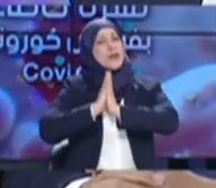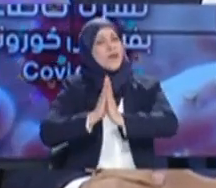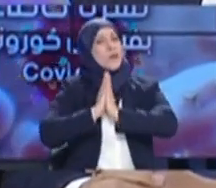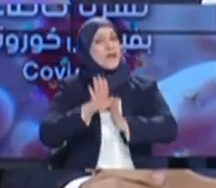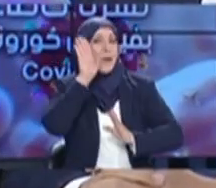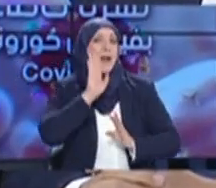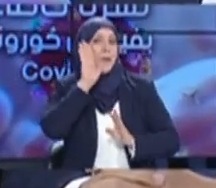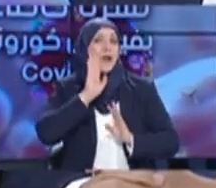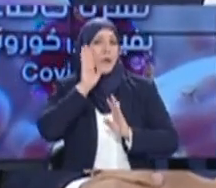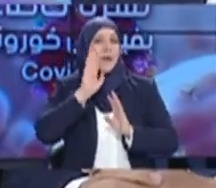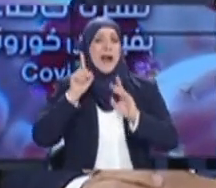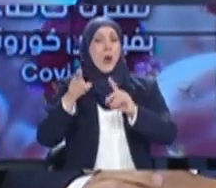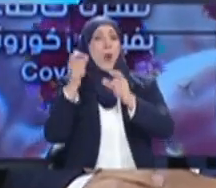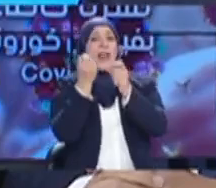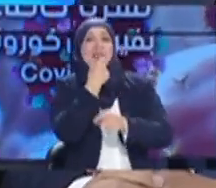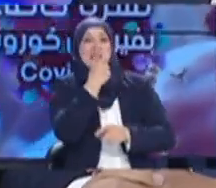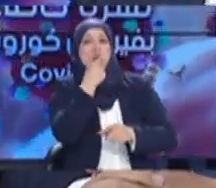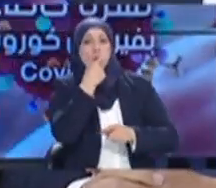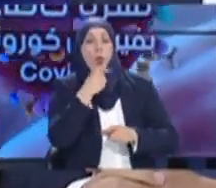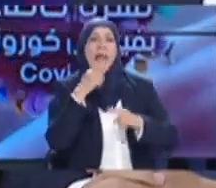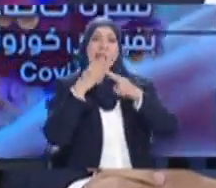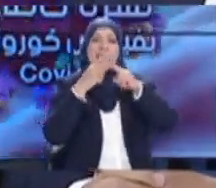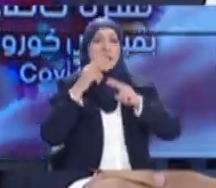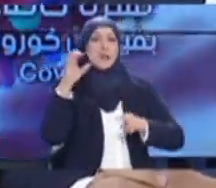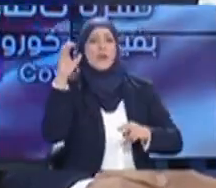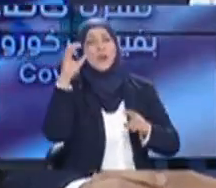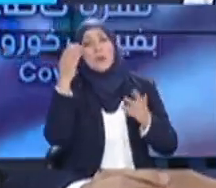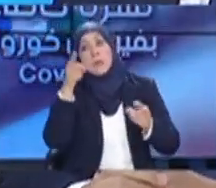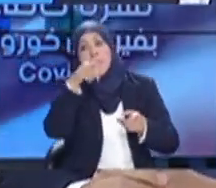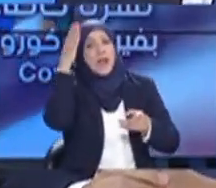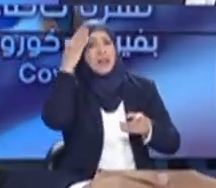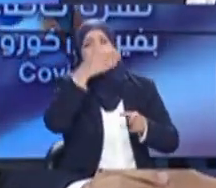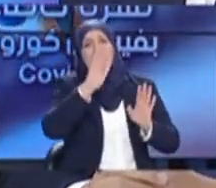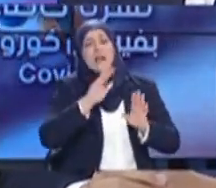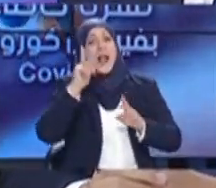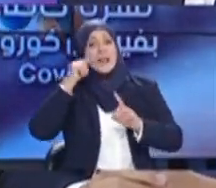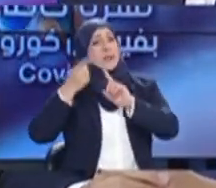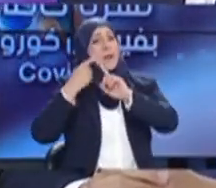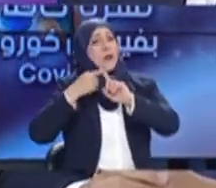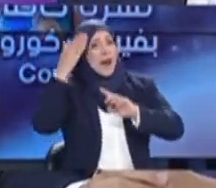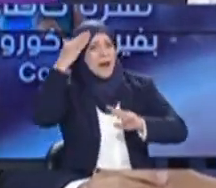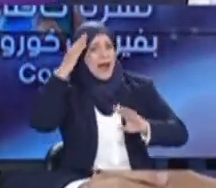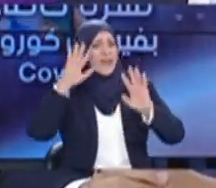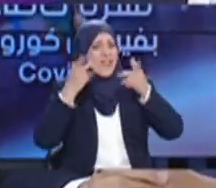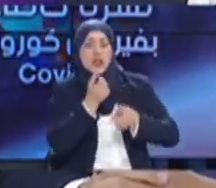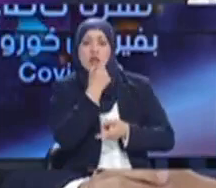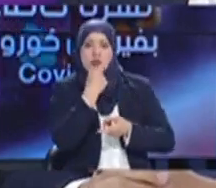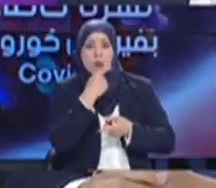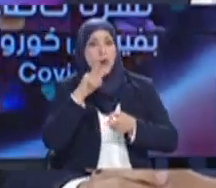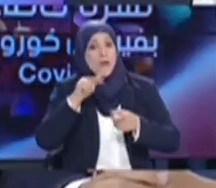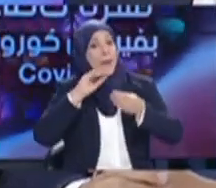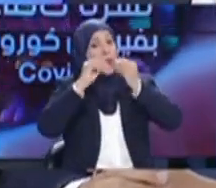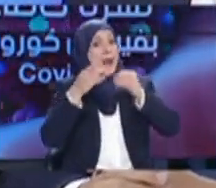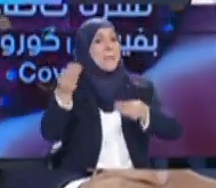الكل، راهي كلوروكين دواء قديم نعرفوا وين نستعملوه وكيفاش نستعملوه، ما راهو عنده مضاعفات جانبيه